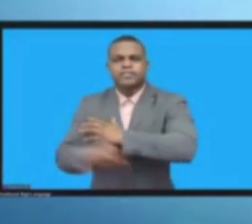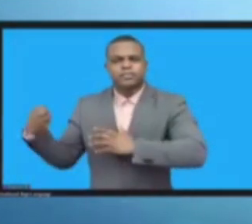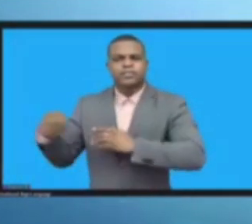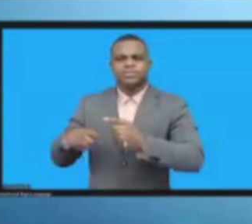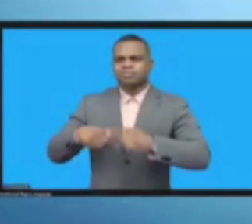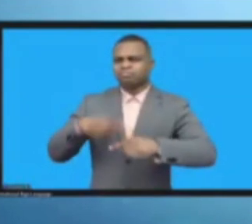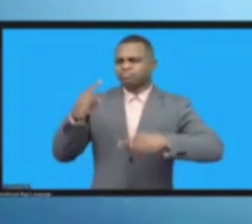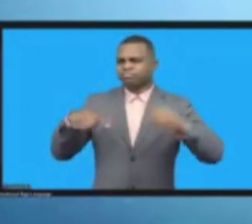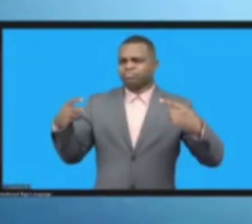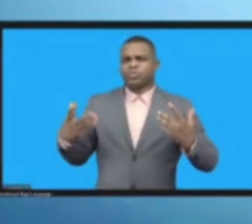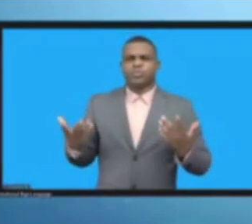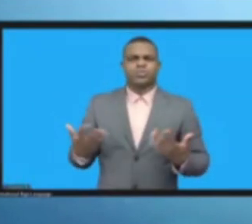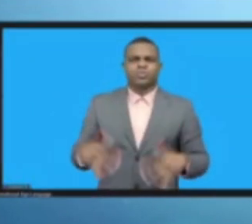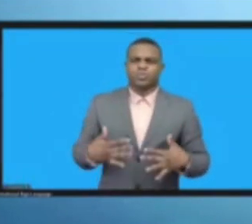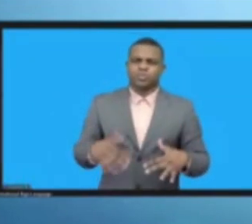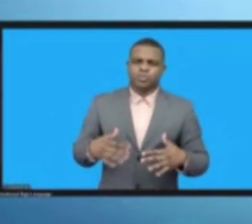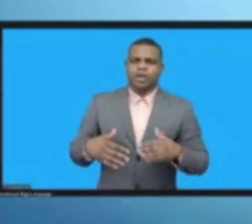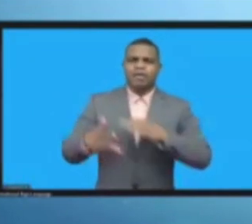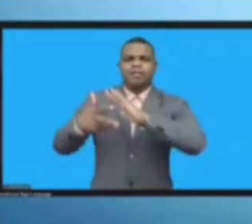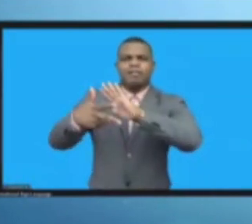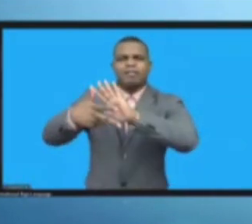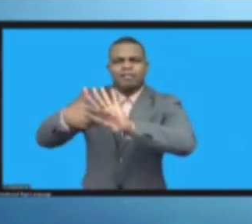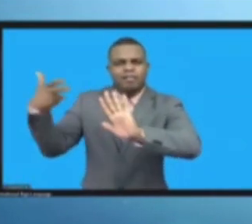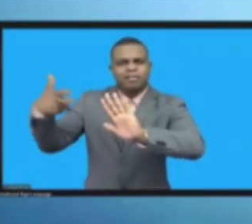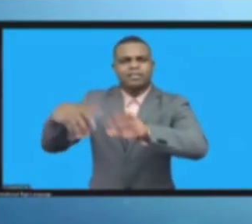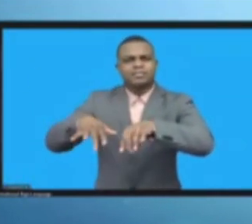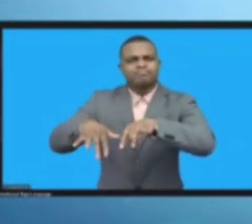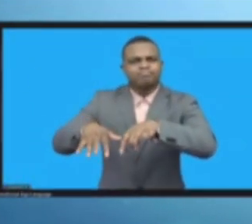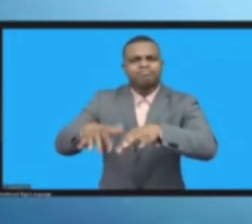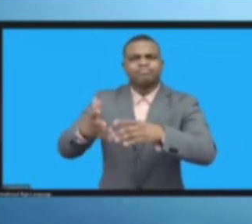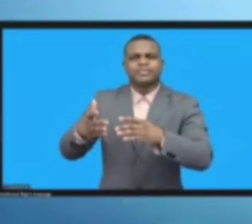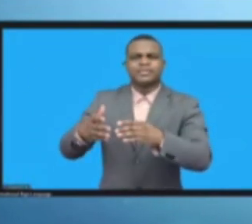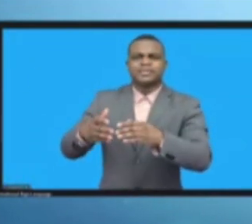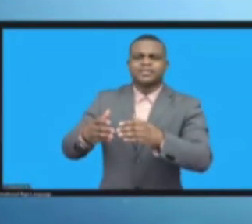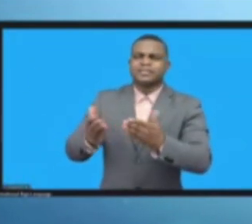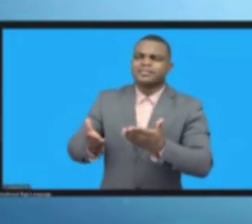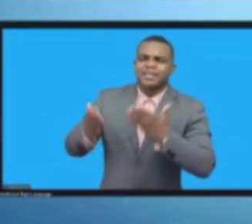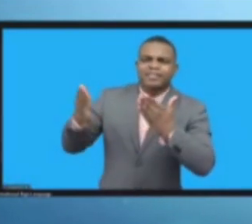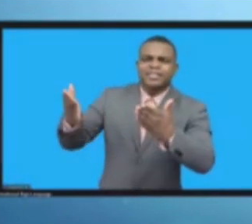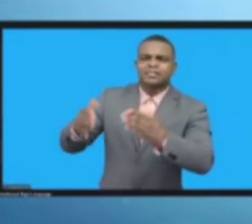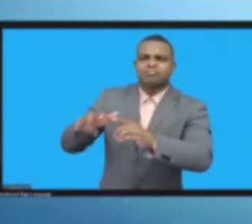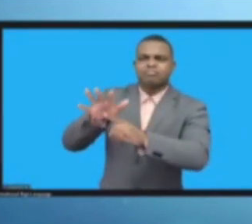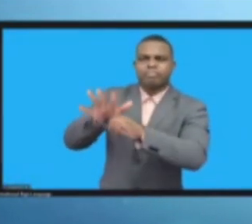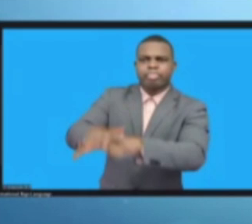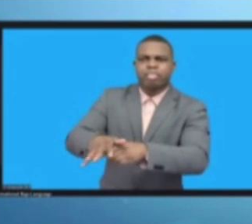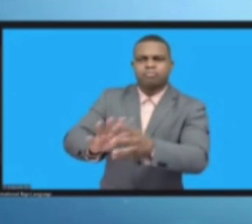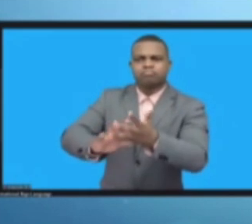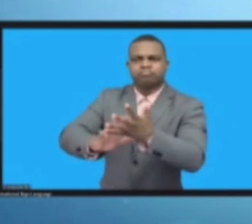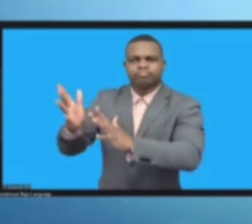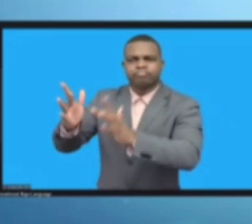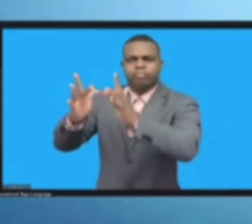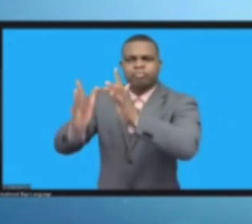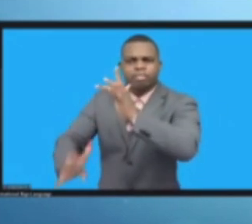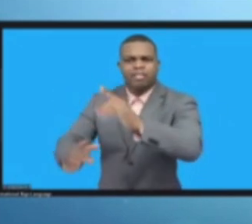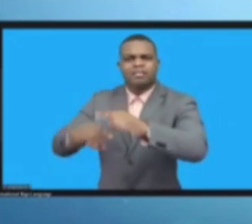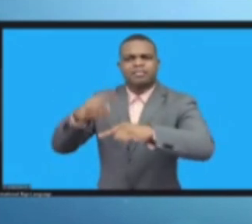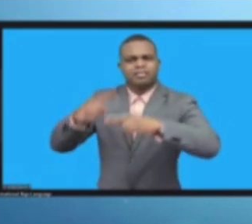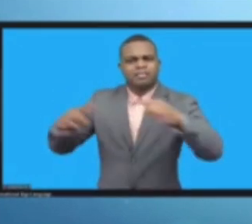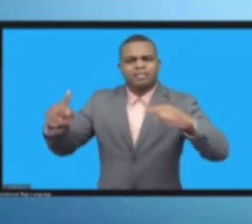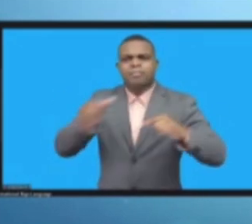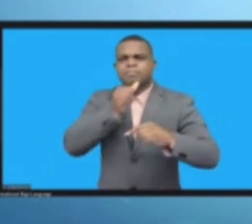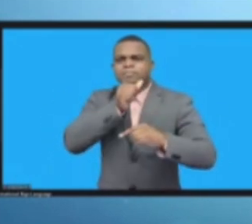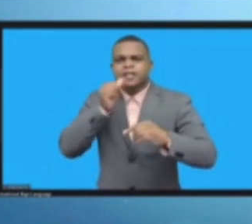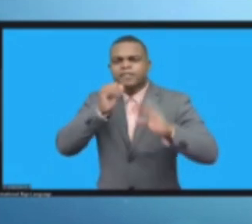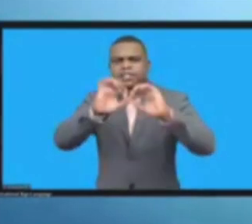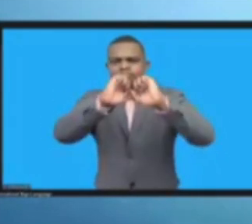фишинг, нарушение конфиденциальности, нарушение цифровых прав собственности и так далее.